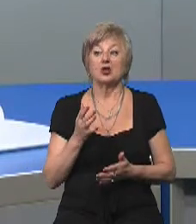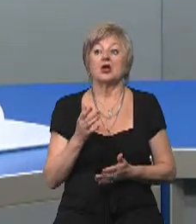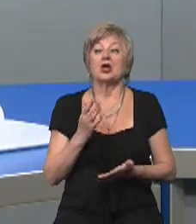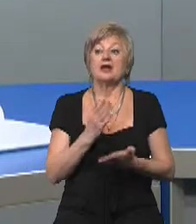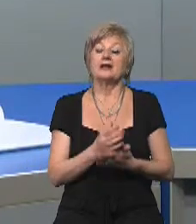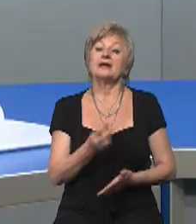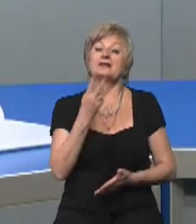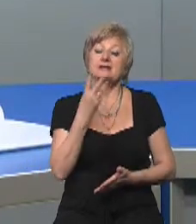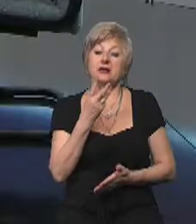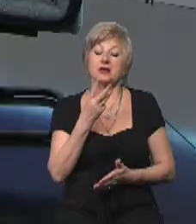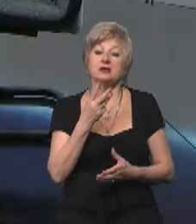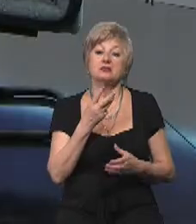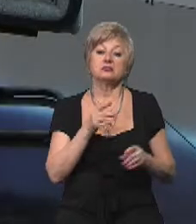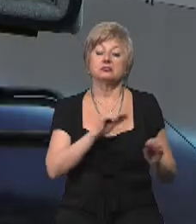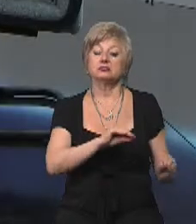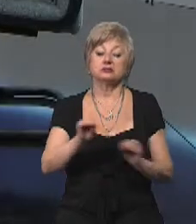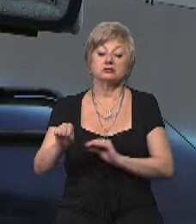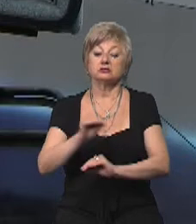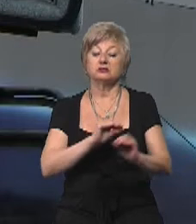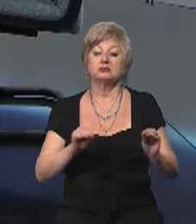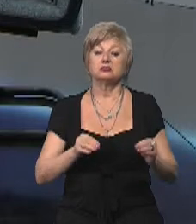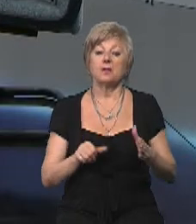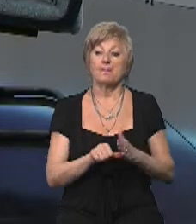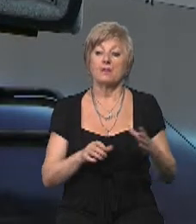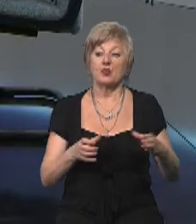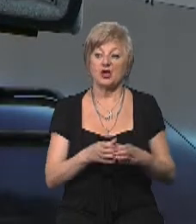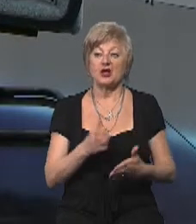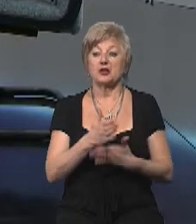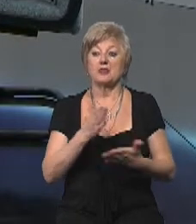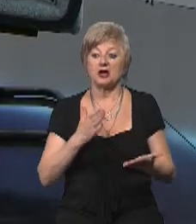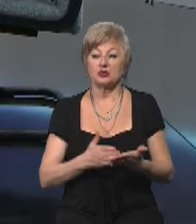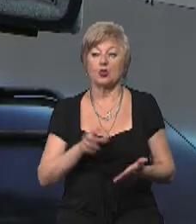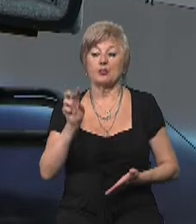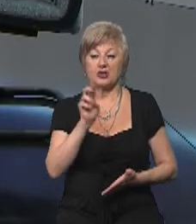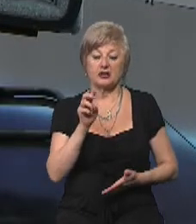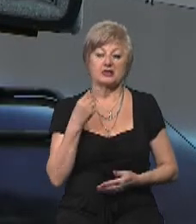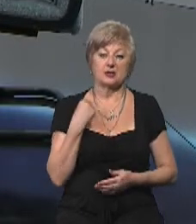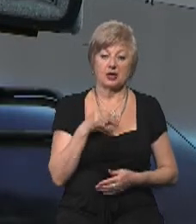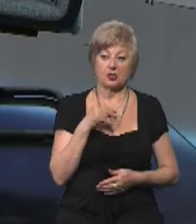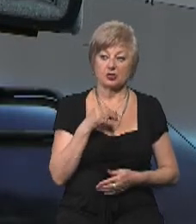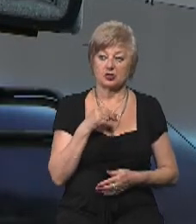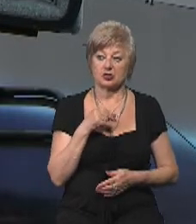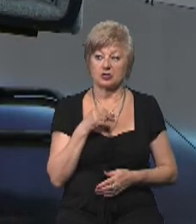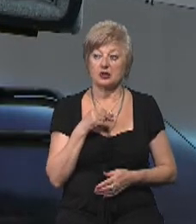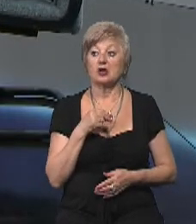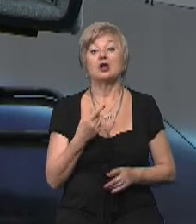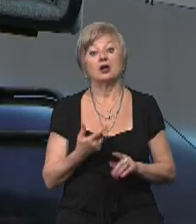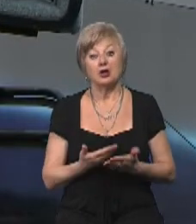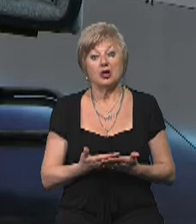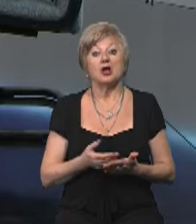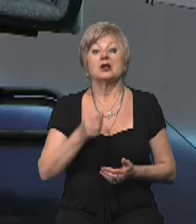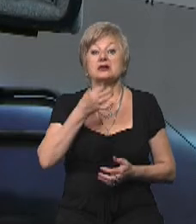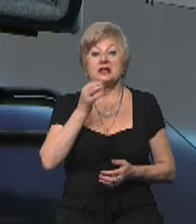3 такі мобільні бригади. У самому місті Запоріжжя, в Мелітополі та у Бердянську. Тобто, пані Ірина, ви хочете сказати,